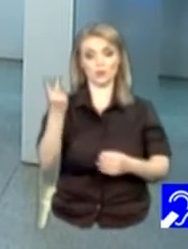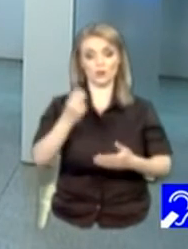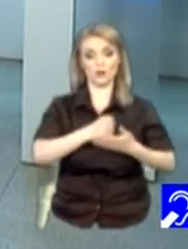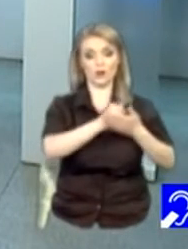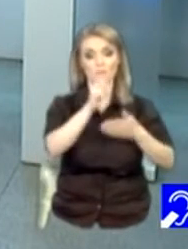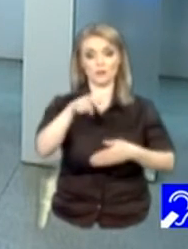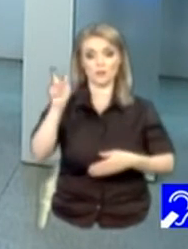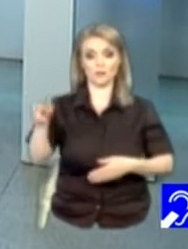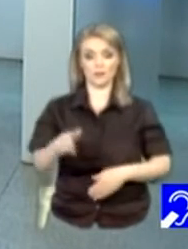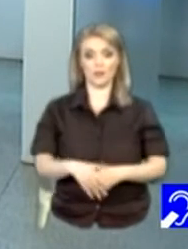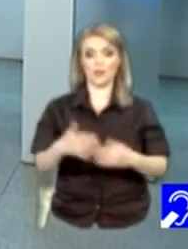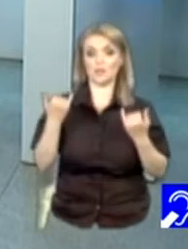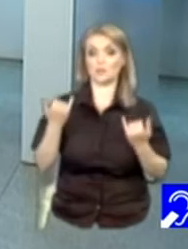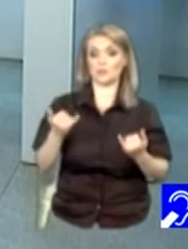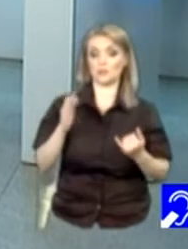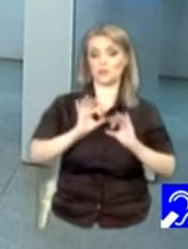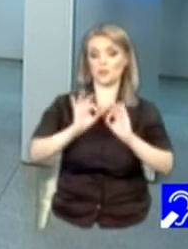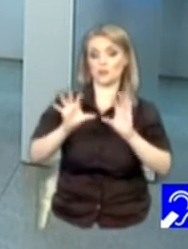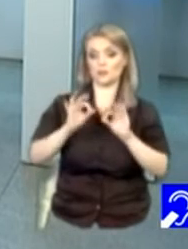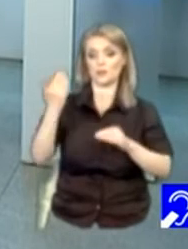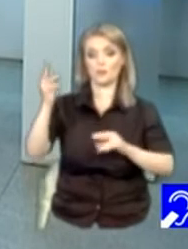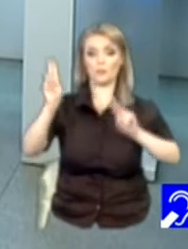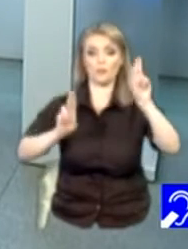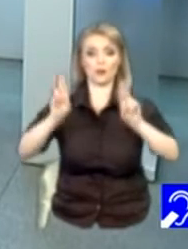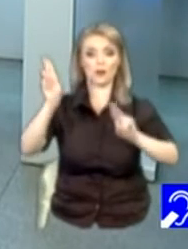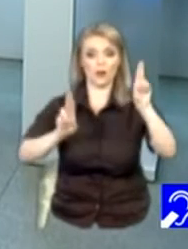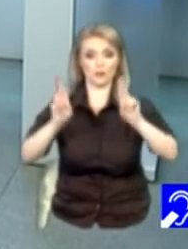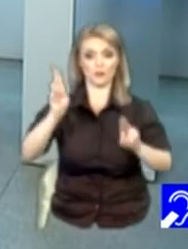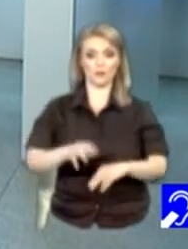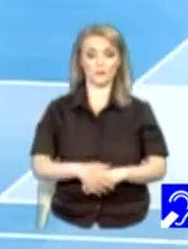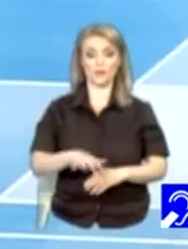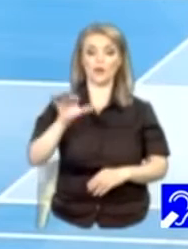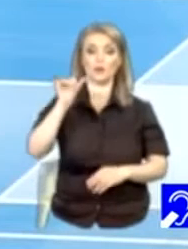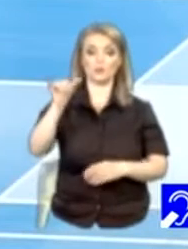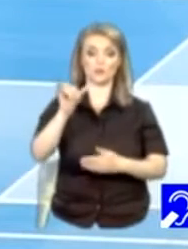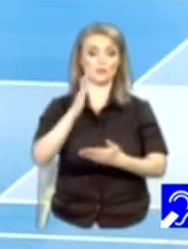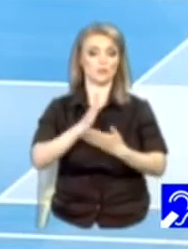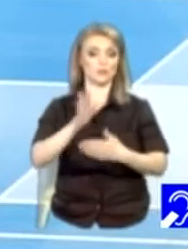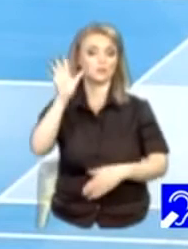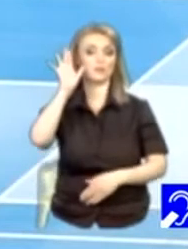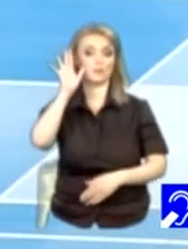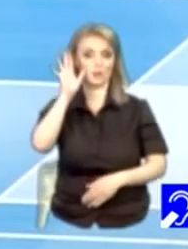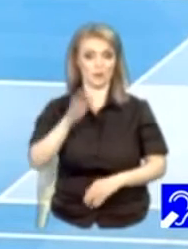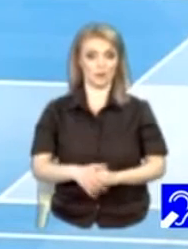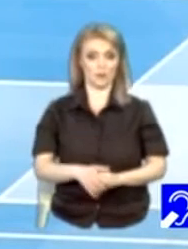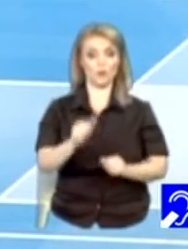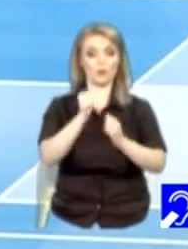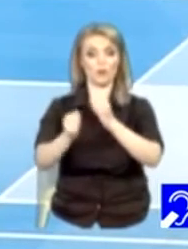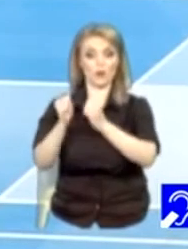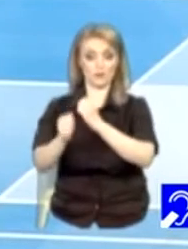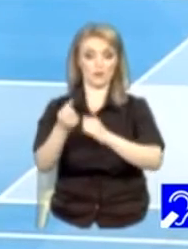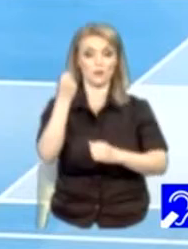acum regulile. Aveți câte 11 la dispoziție în care veți răspunde la întrebări, cronometrul este